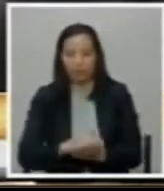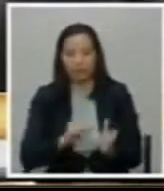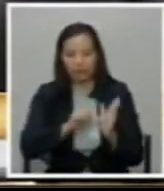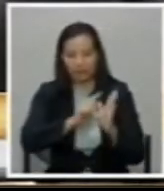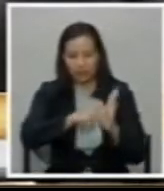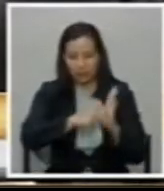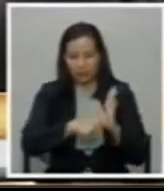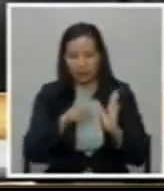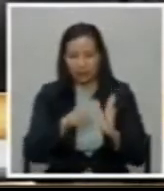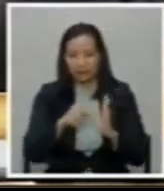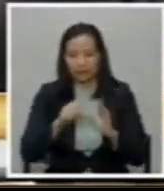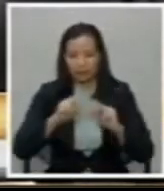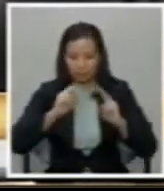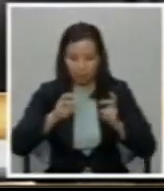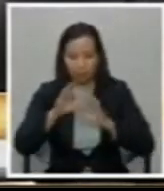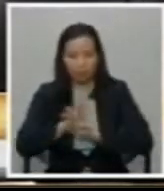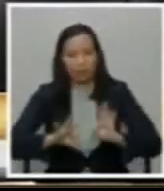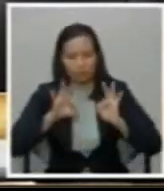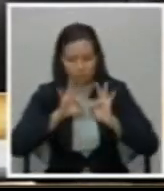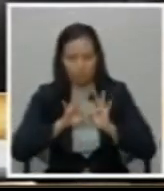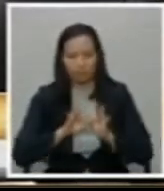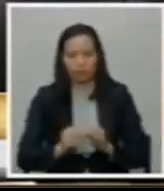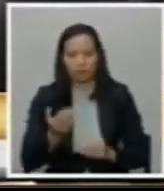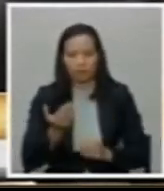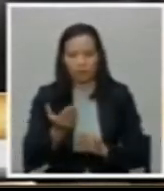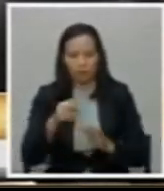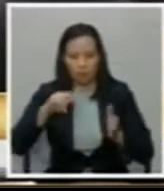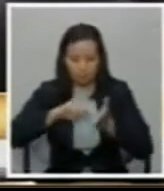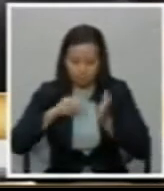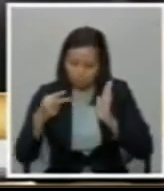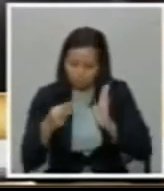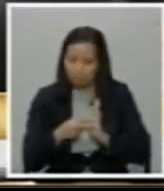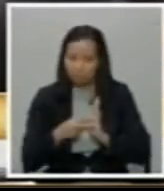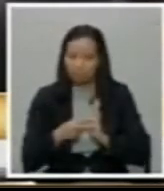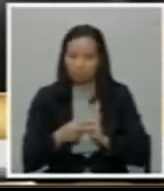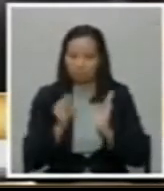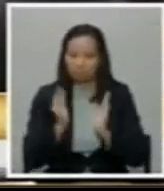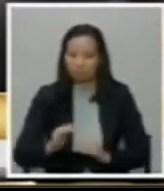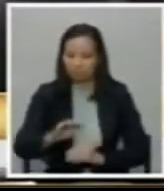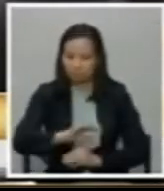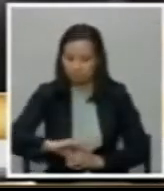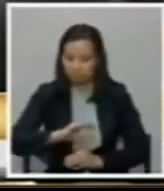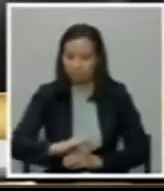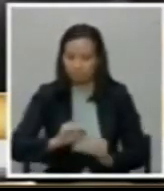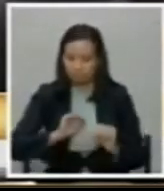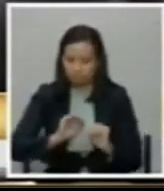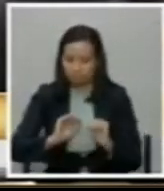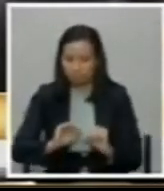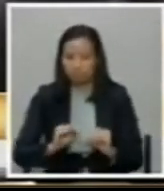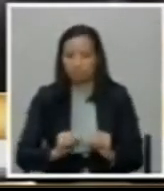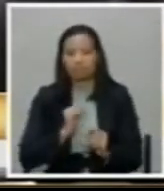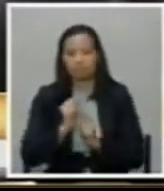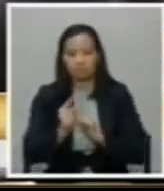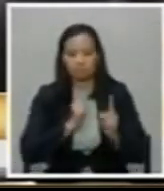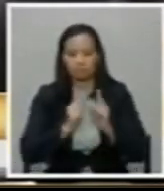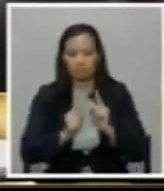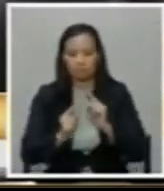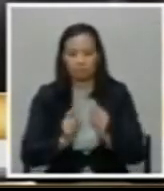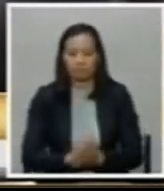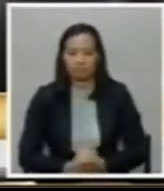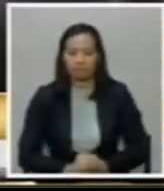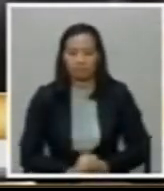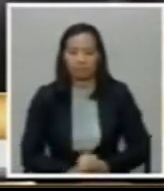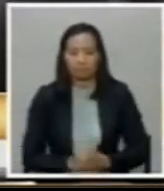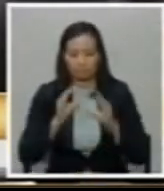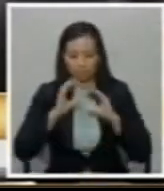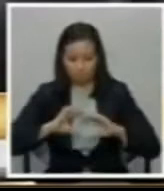เป็นเรื่องสำคัญเป็นเรื่องที่มีความหมายมากนะครับแต่ที่ผมได้เคยคุยกับท่านนะครับรั